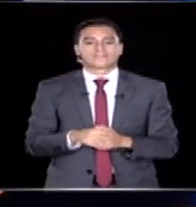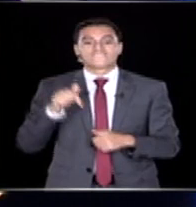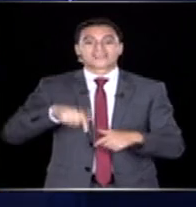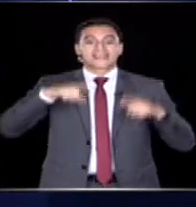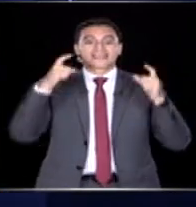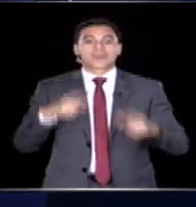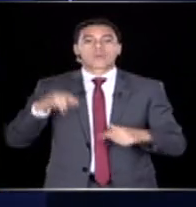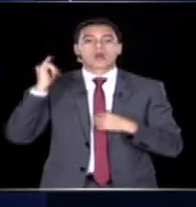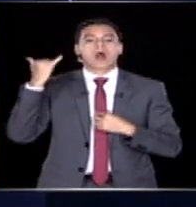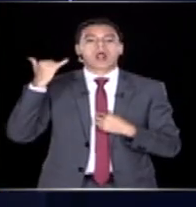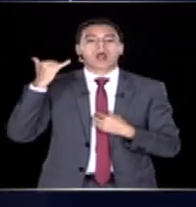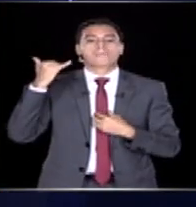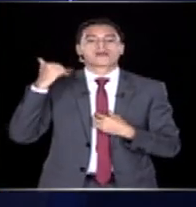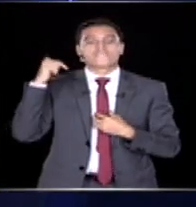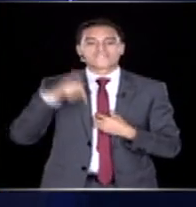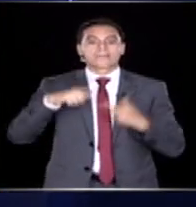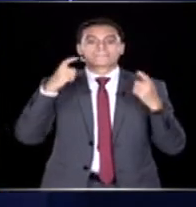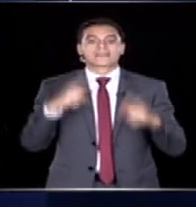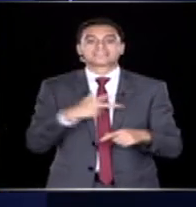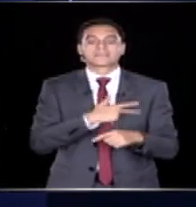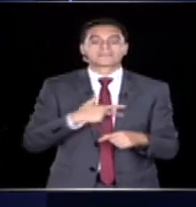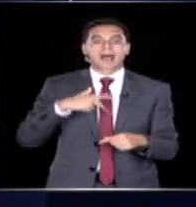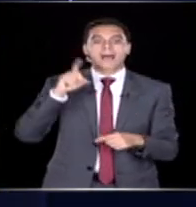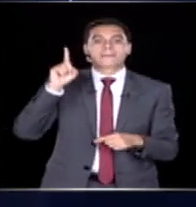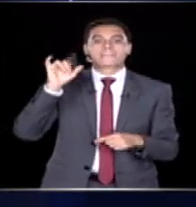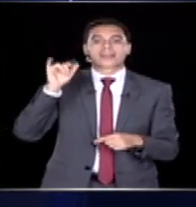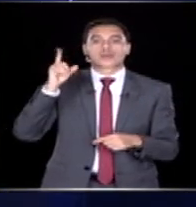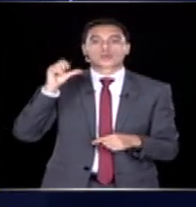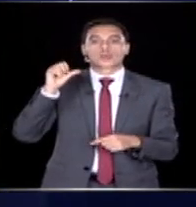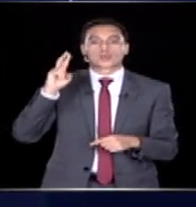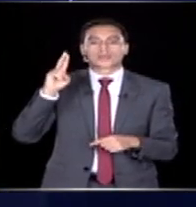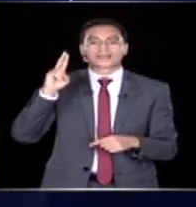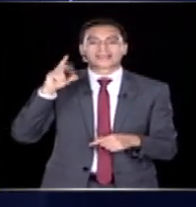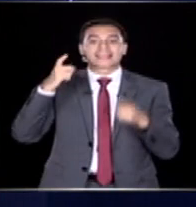في أي دولة عربية تقع مدينة بيروت؟